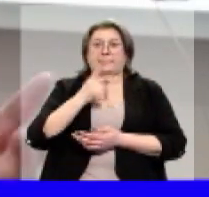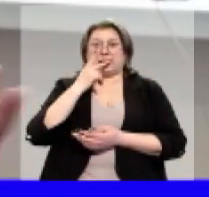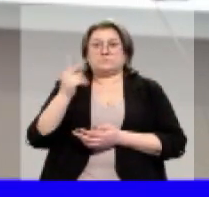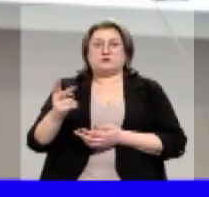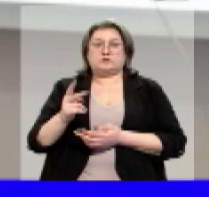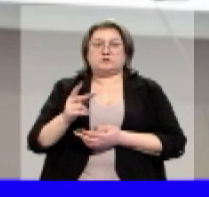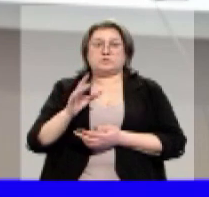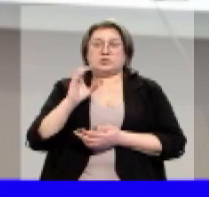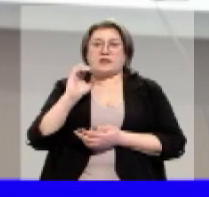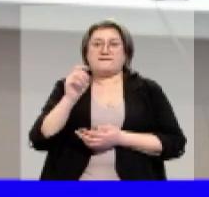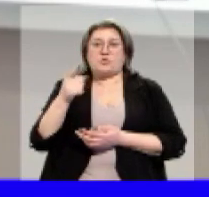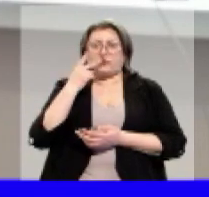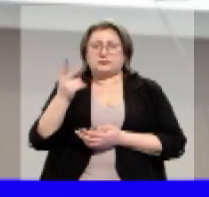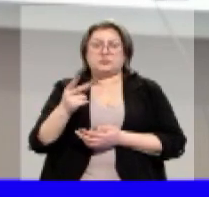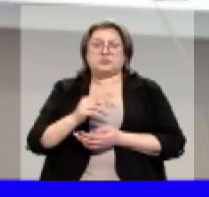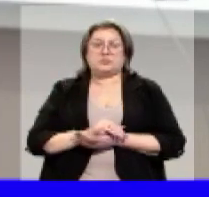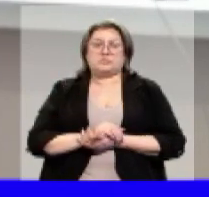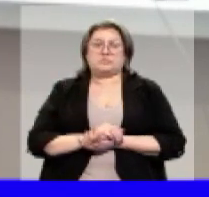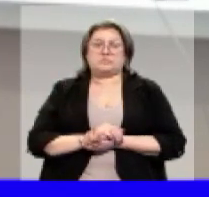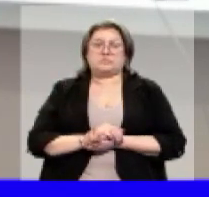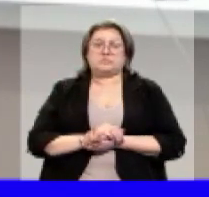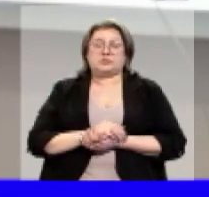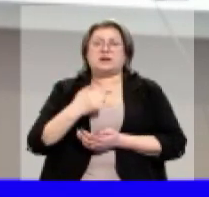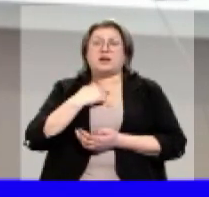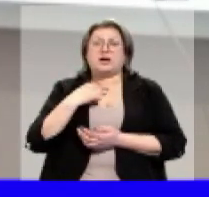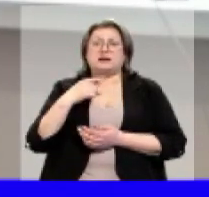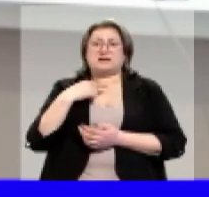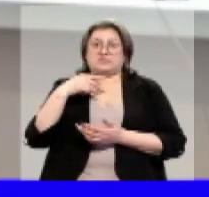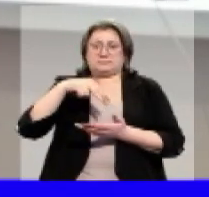смотришь, там, его увидела, говорит, вот, вот я вырасту,